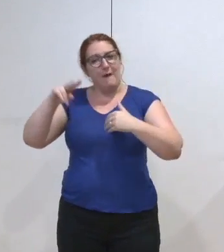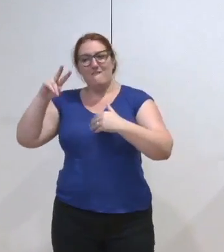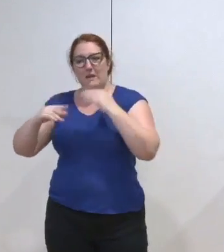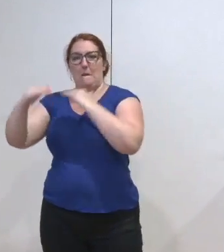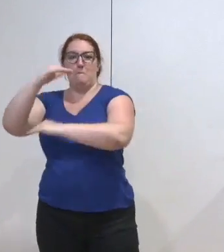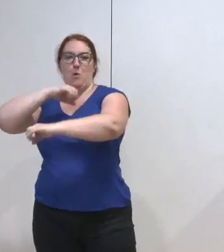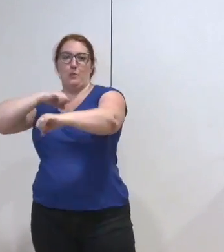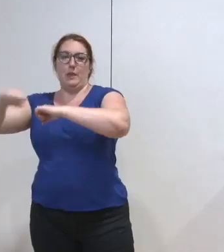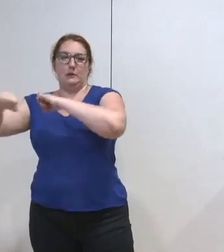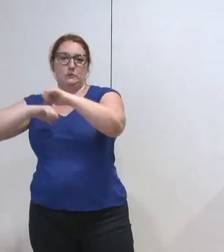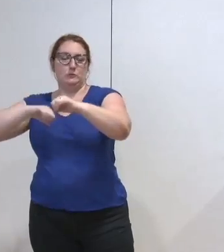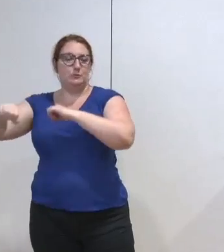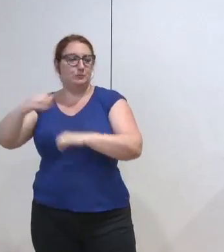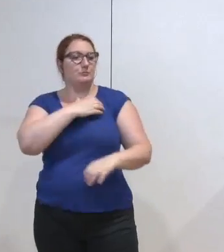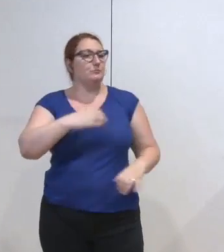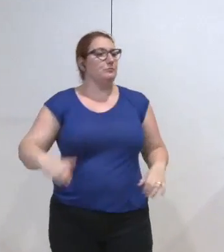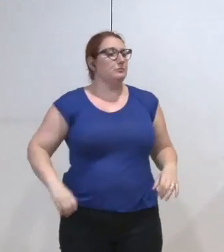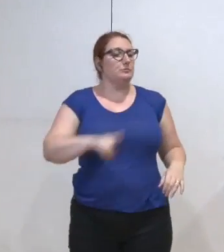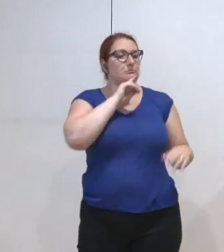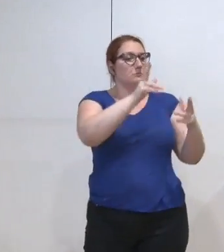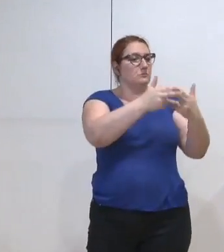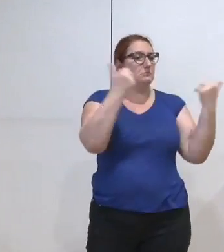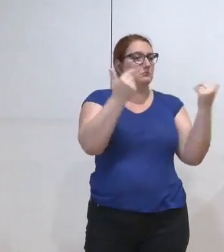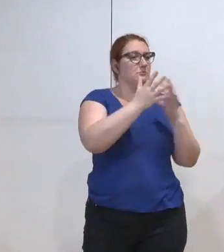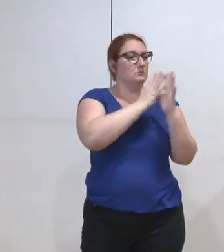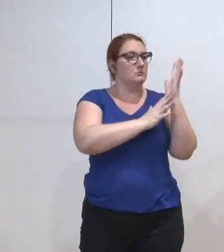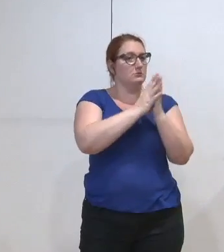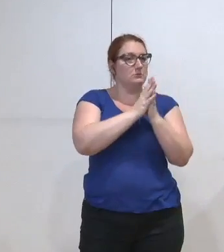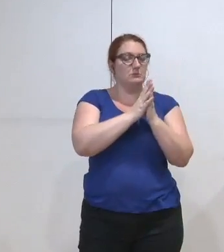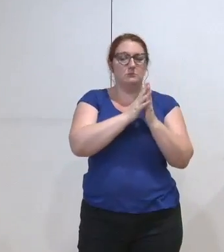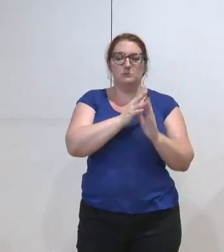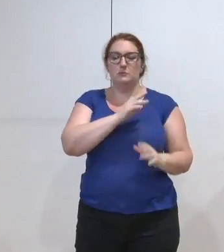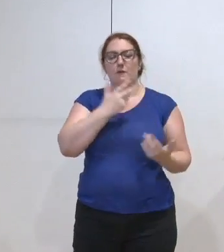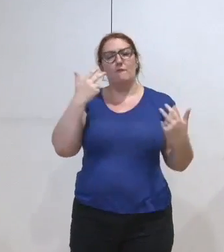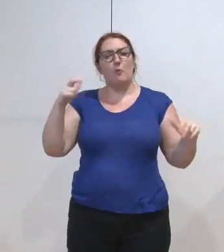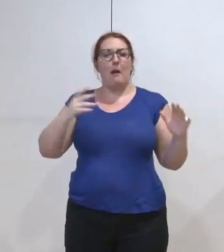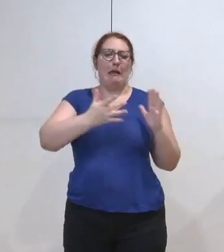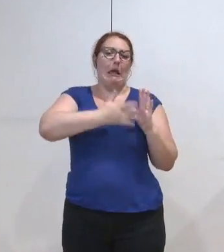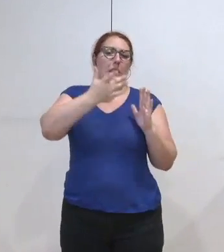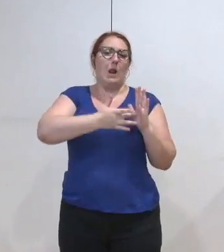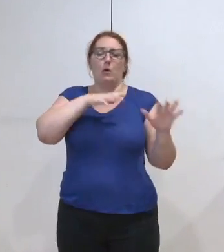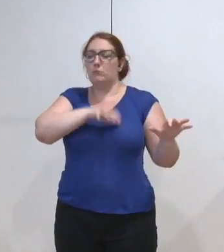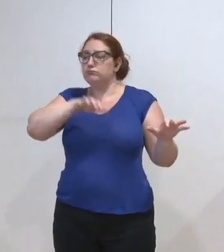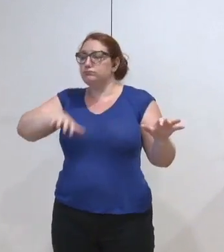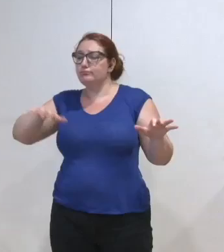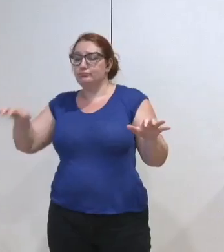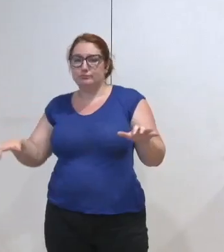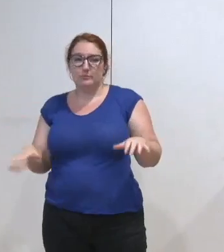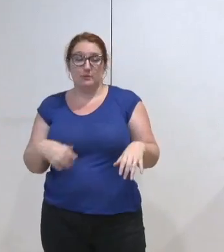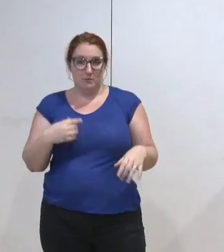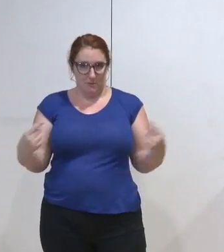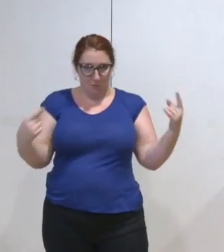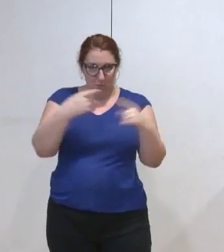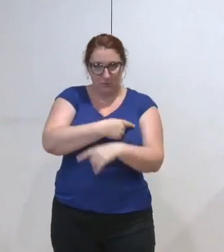alignerait comme le maire l'a dit en introduction un catalogue bon je crois plutôt que vous êtes tombé dans